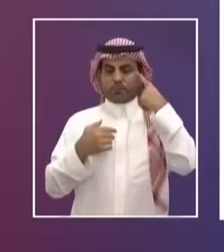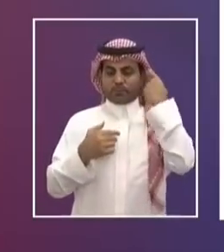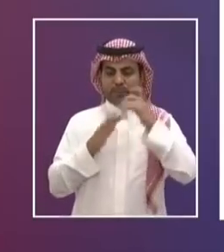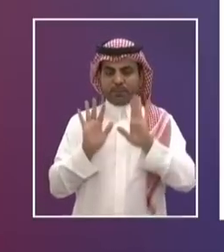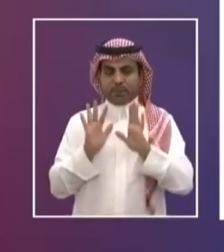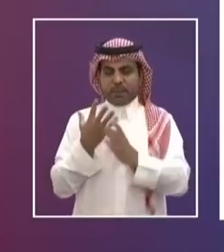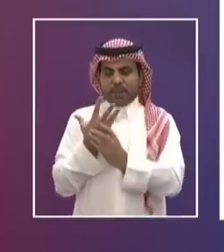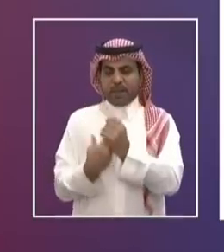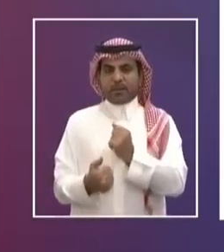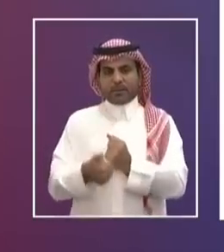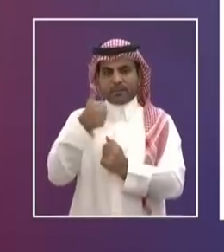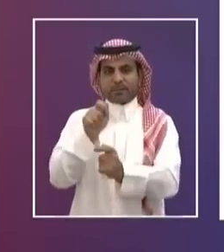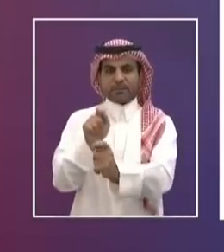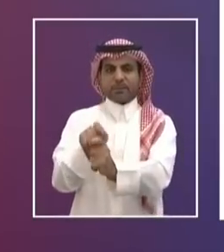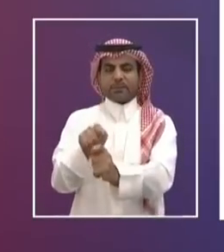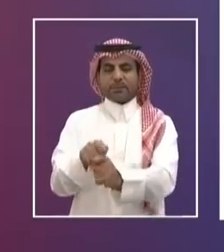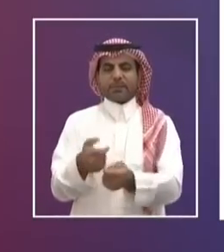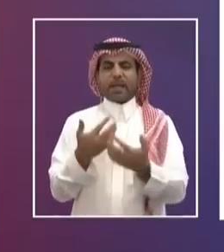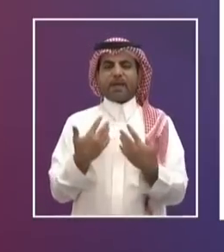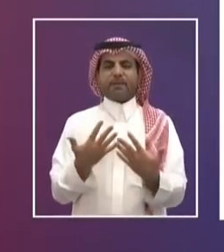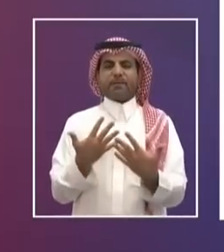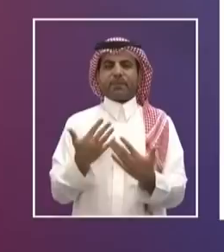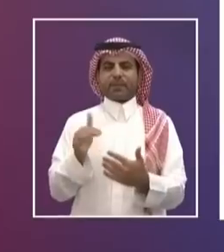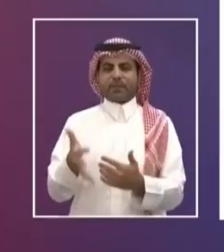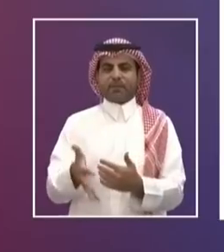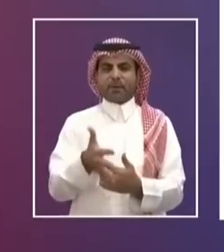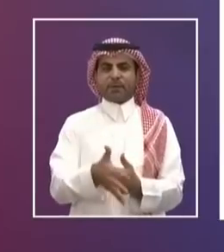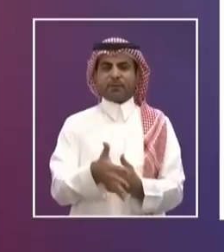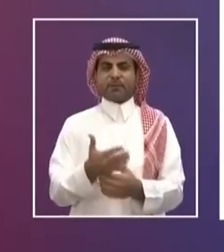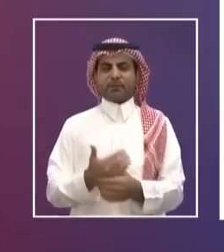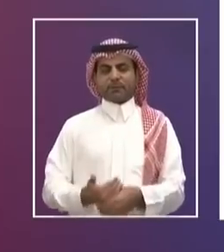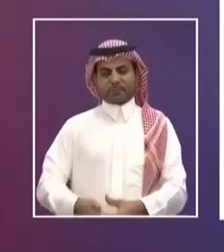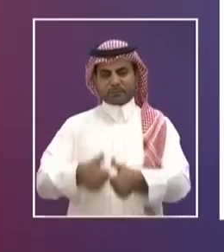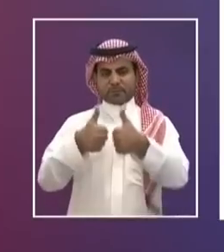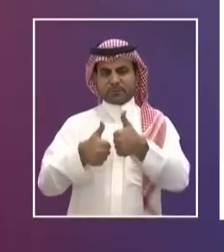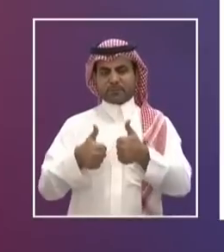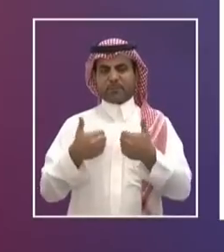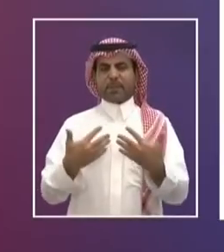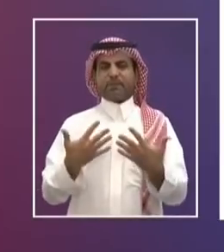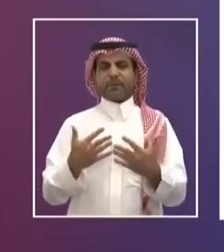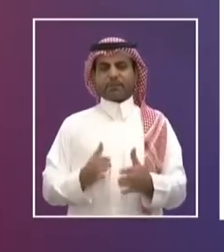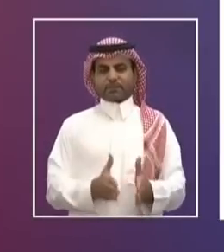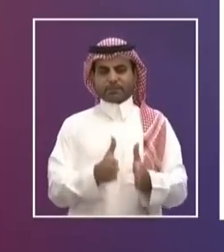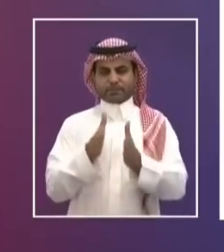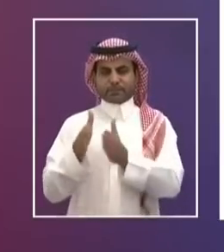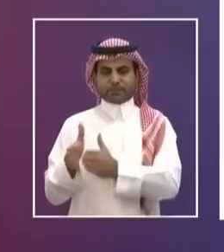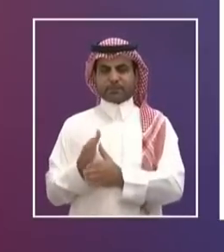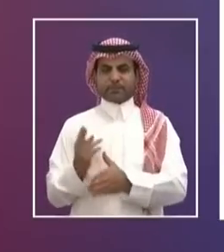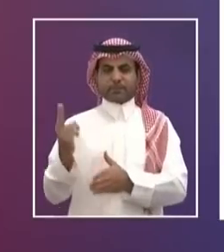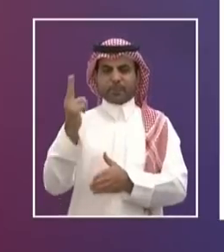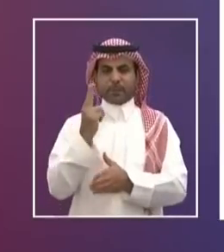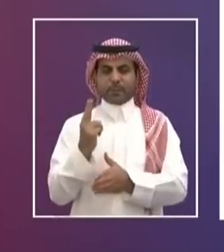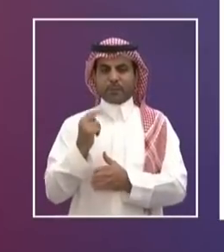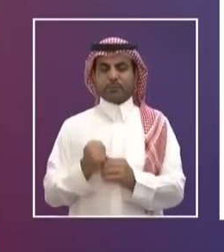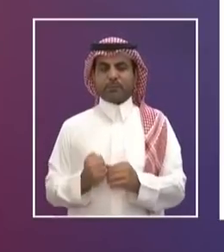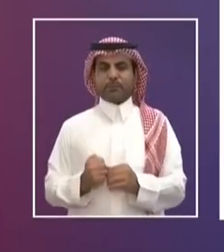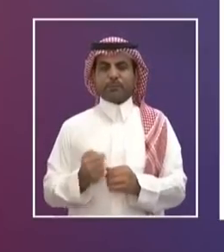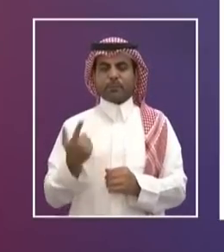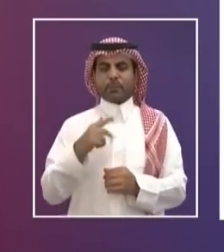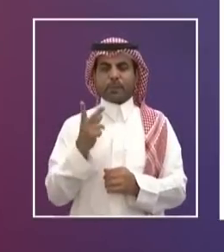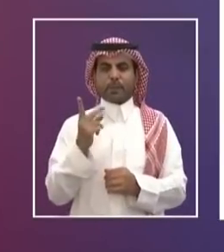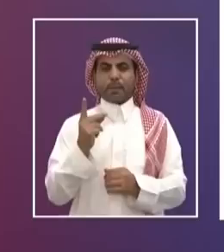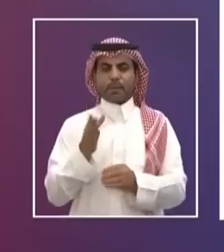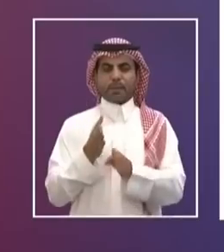وبالتالي نستطيع أن نقدم هذه الرعاية لأطفالنا بشكل الجيد. سؤالك له